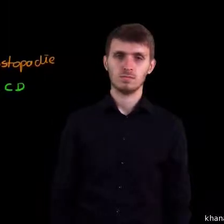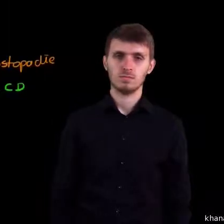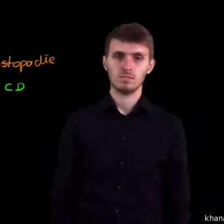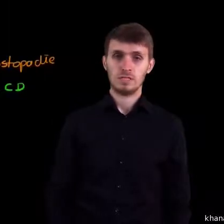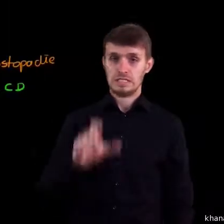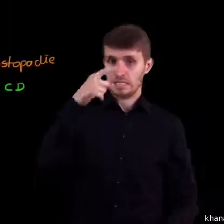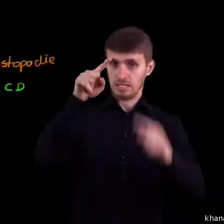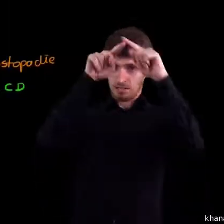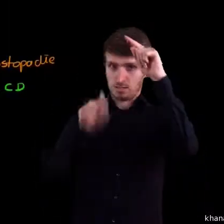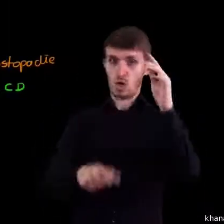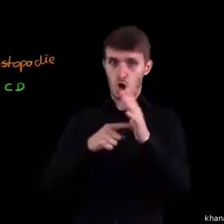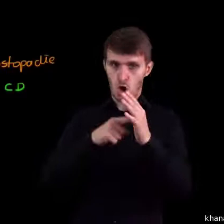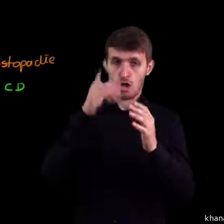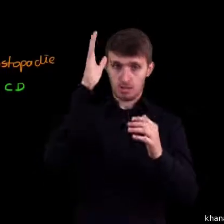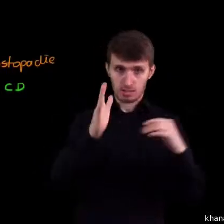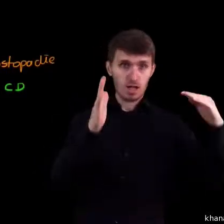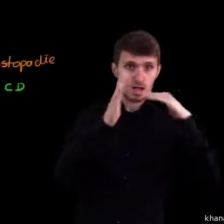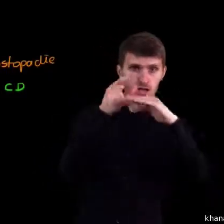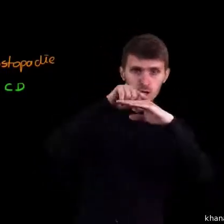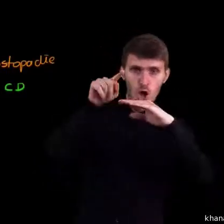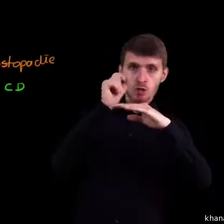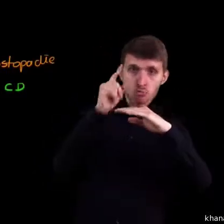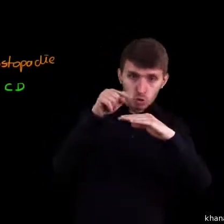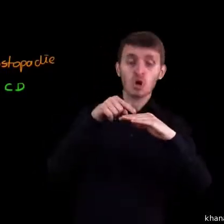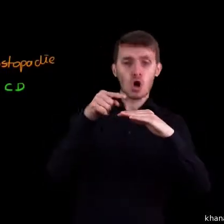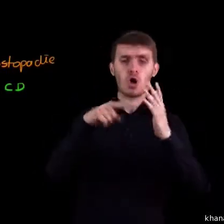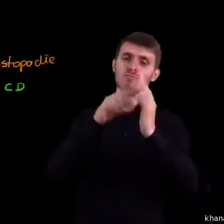pewno prostopadłe. Ten znaczek, o, to jest znaczek prostopadłości.